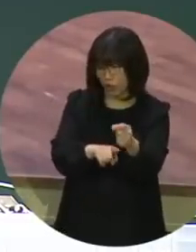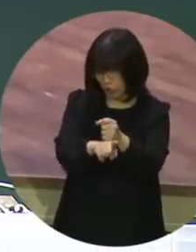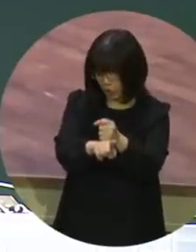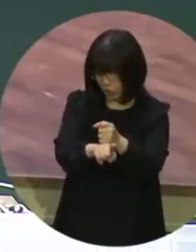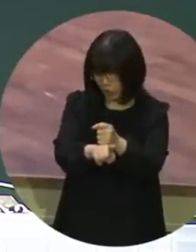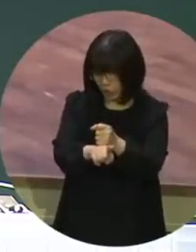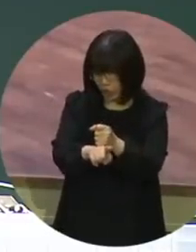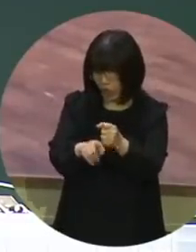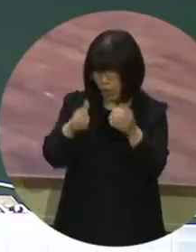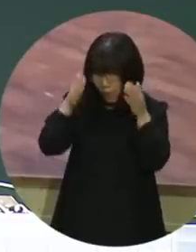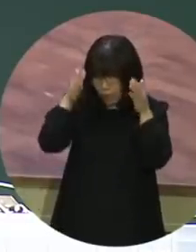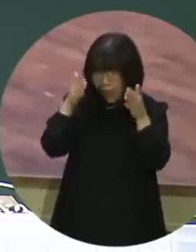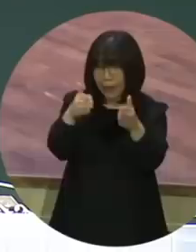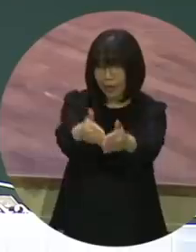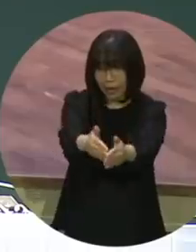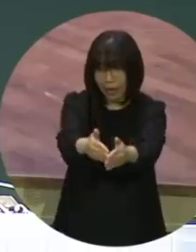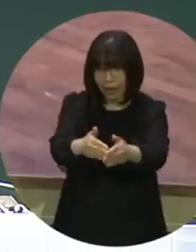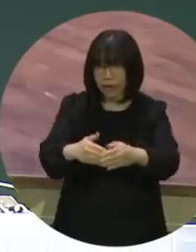방향.